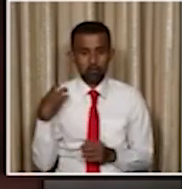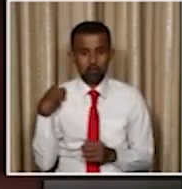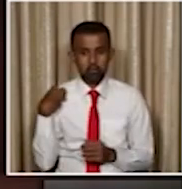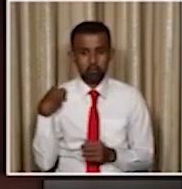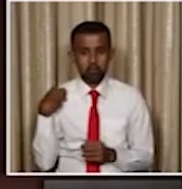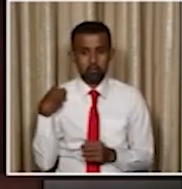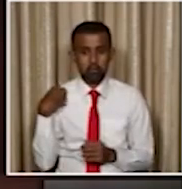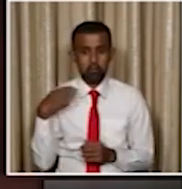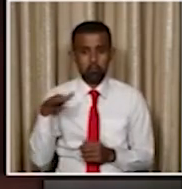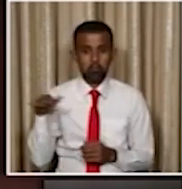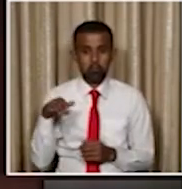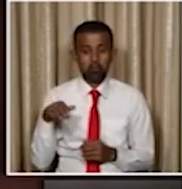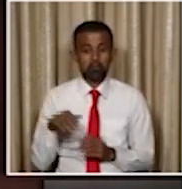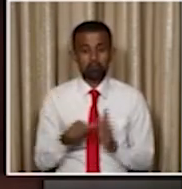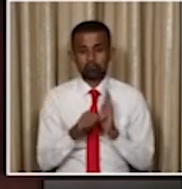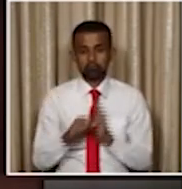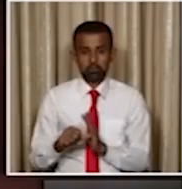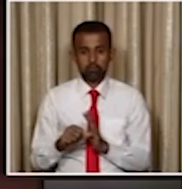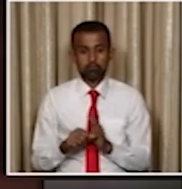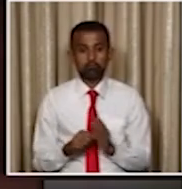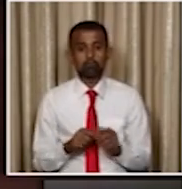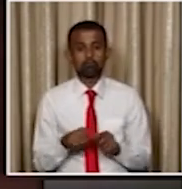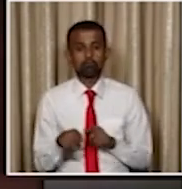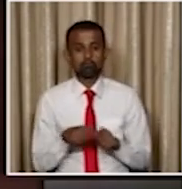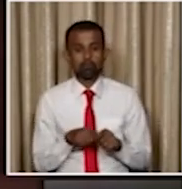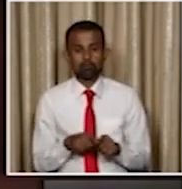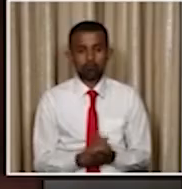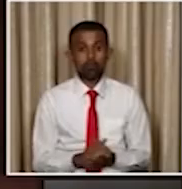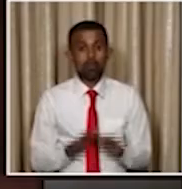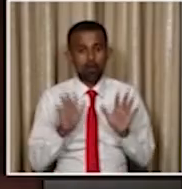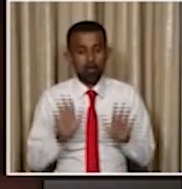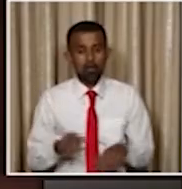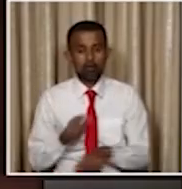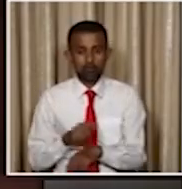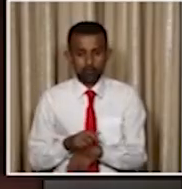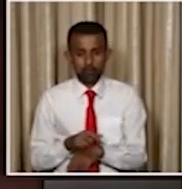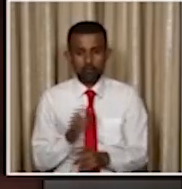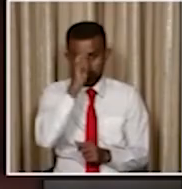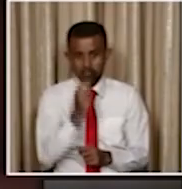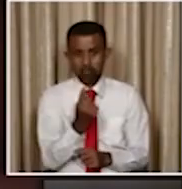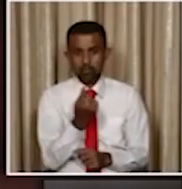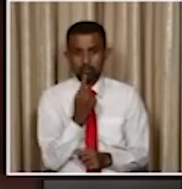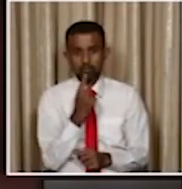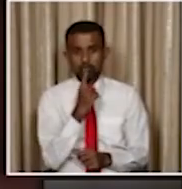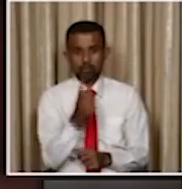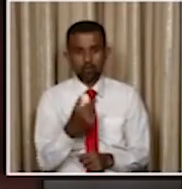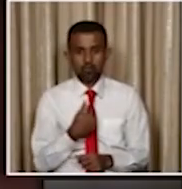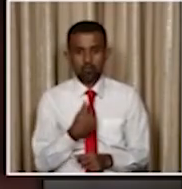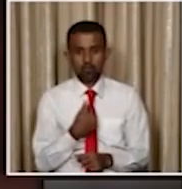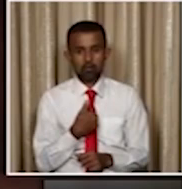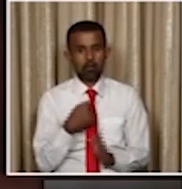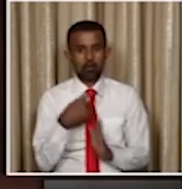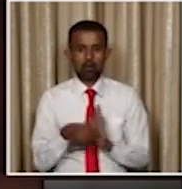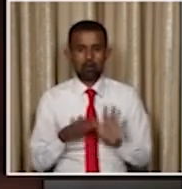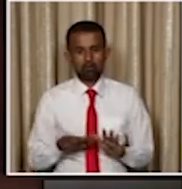ඉස්ලාමීය ජනතාව මත පටවන්නට ක්‍රියාත්මක කරපු නිින්දිත ක්‍රියාදාමයක්. ජනාත්මාට කියන්නට ඕන මට කවුරුත් රටේ හිටියත්